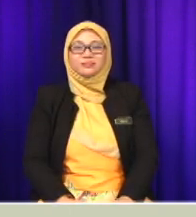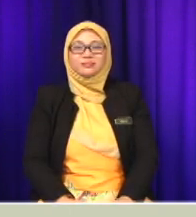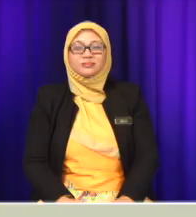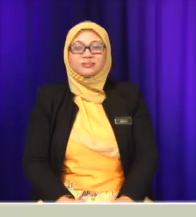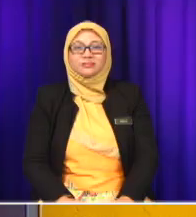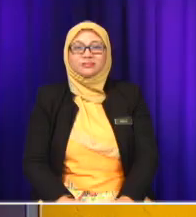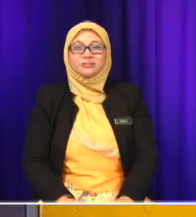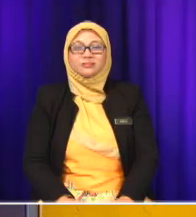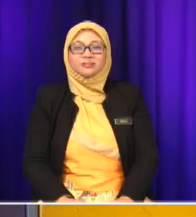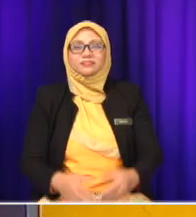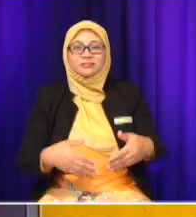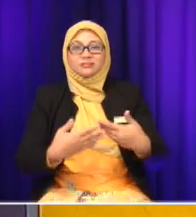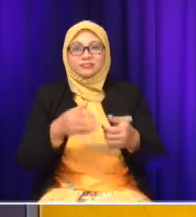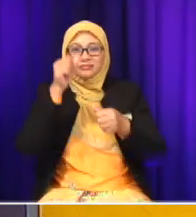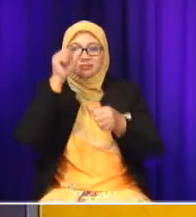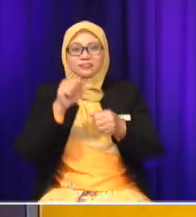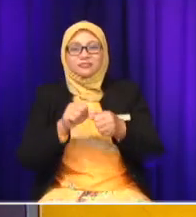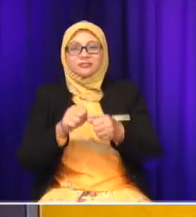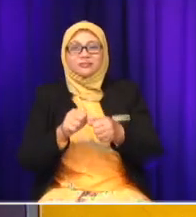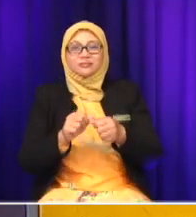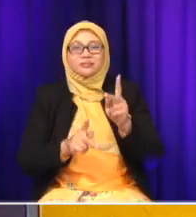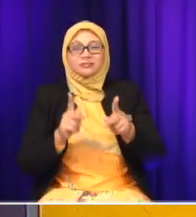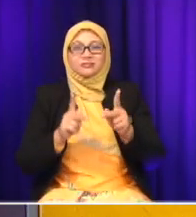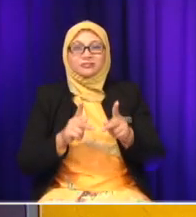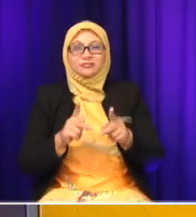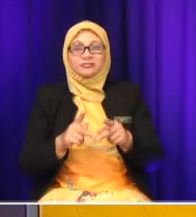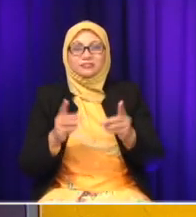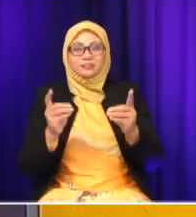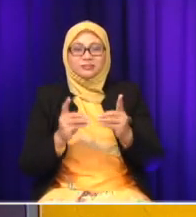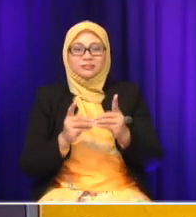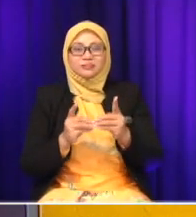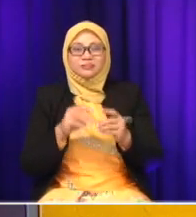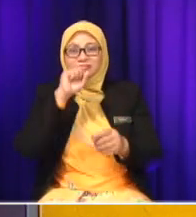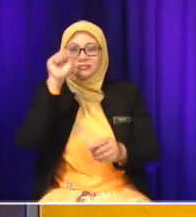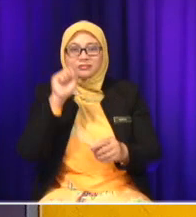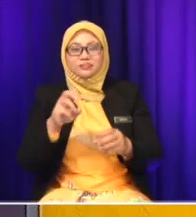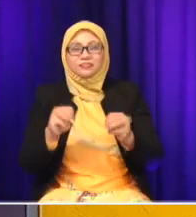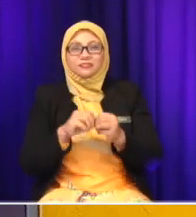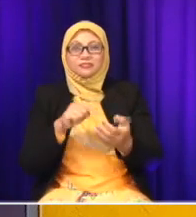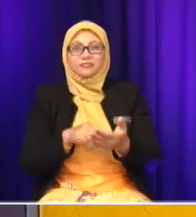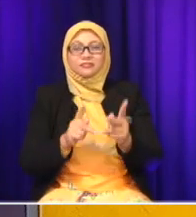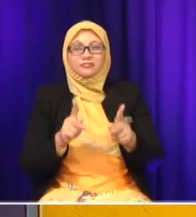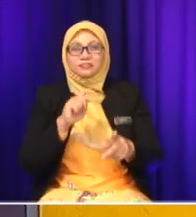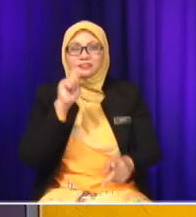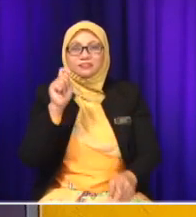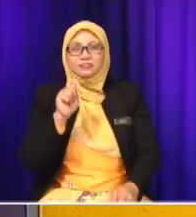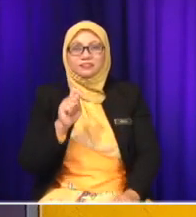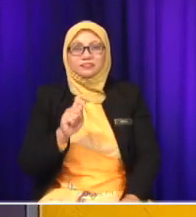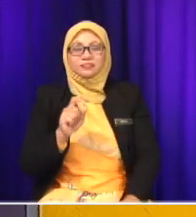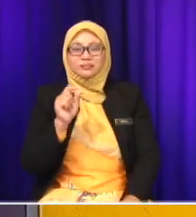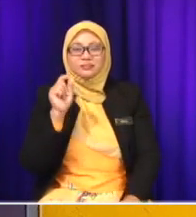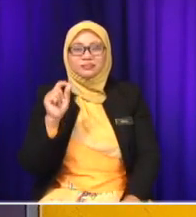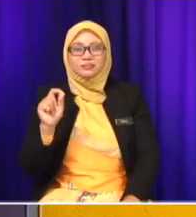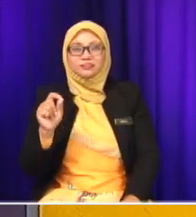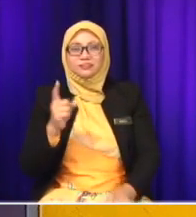nak bagi perengingatan sekiranya soalan begini kamu jumpa dalam mana-mana ujian okey bila diminta Tuliskan betul kamu jangan tandakan dengan